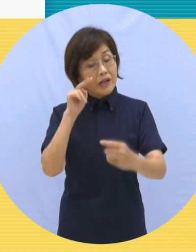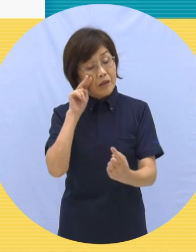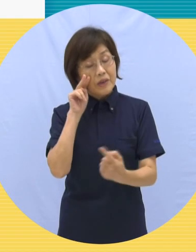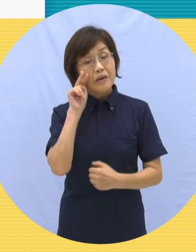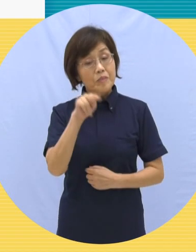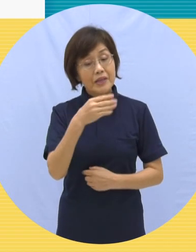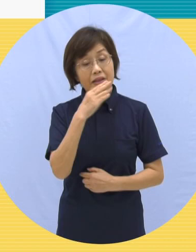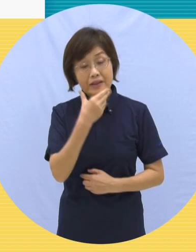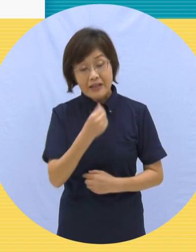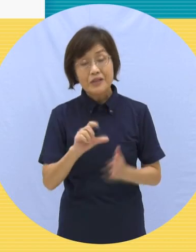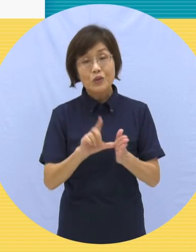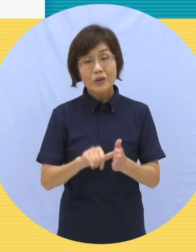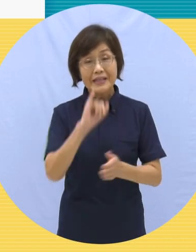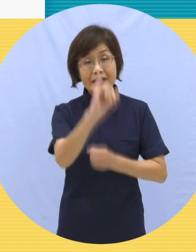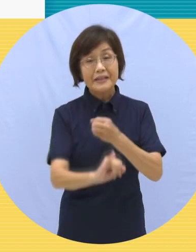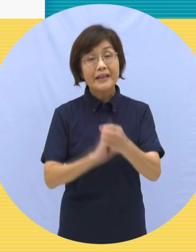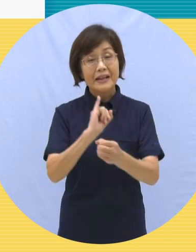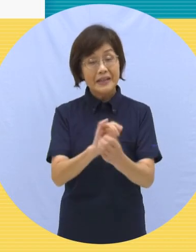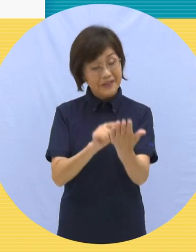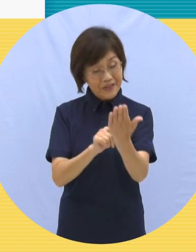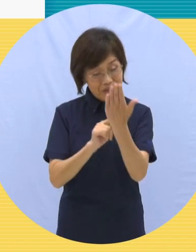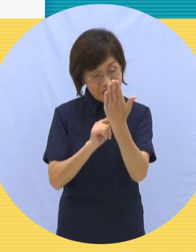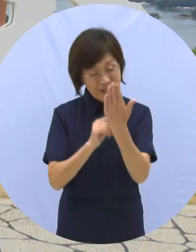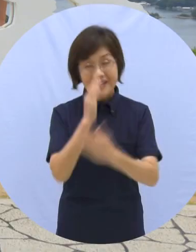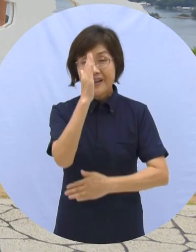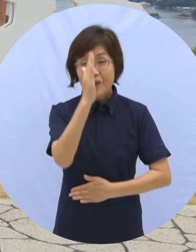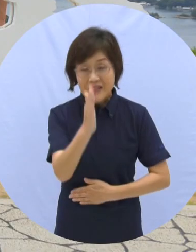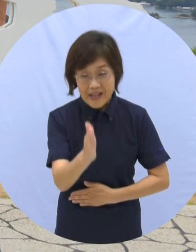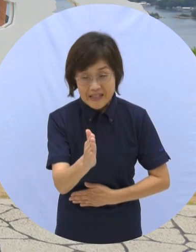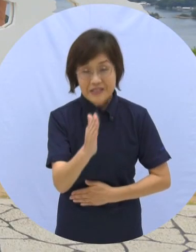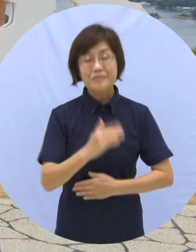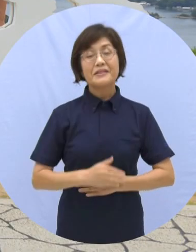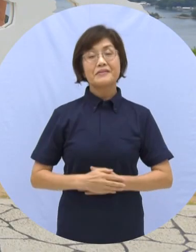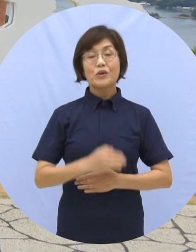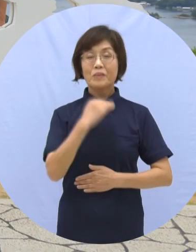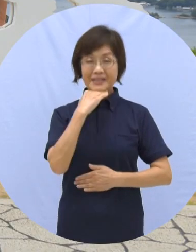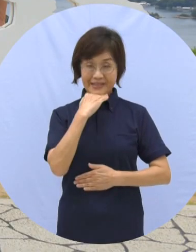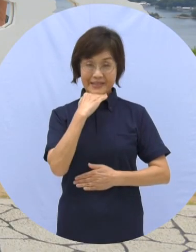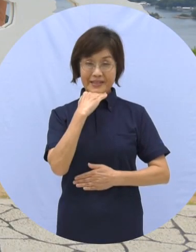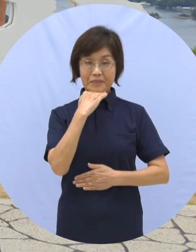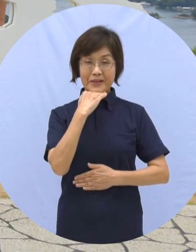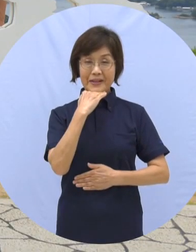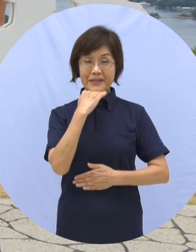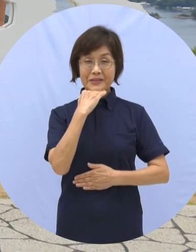になりたい方はキラッと佐世保で検索してください。 お待ちしてます。